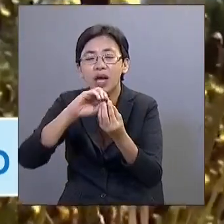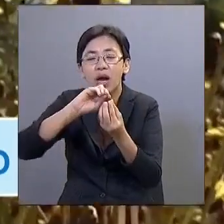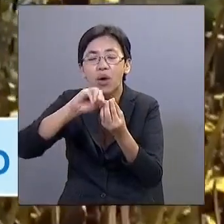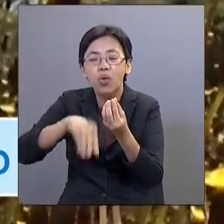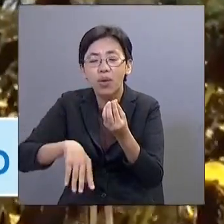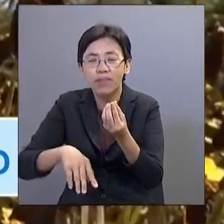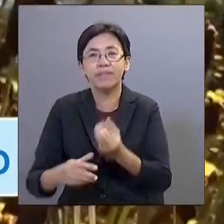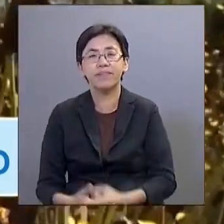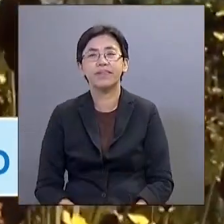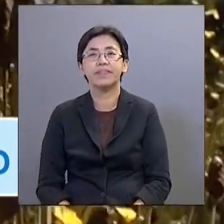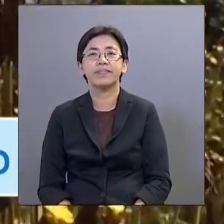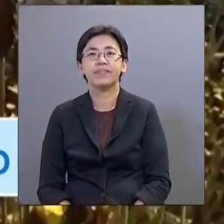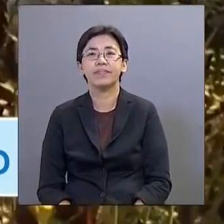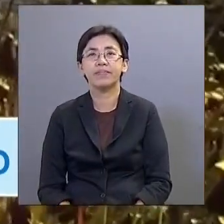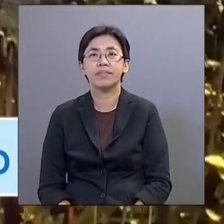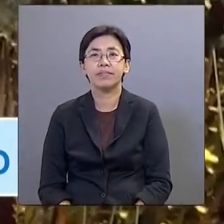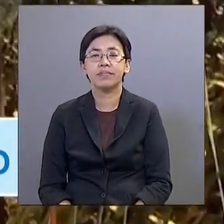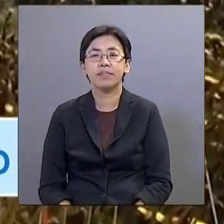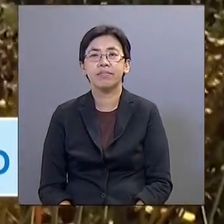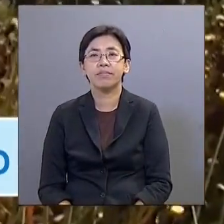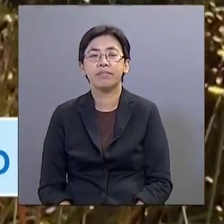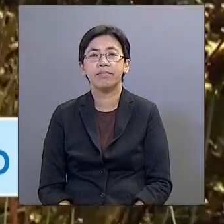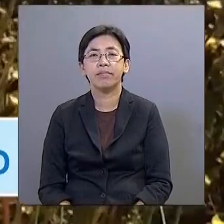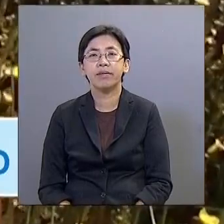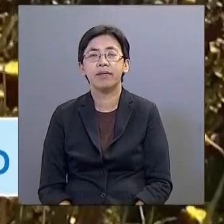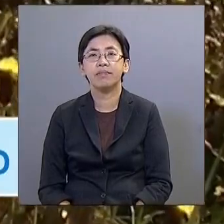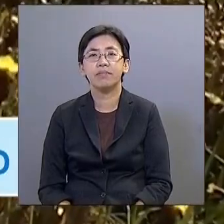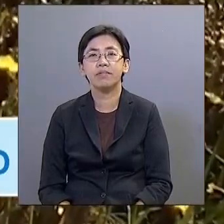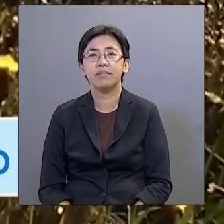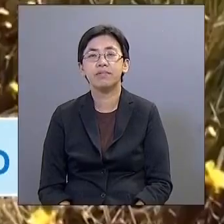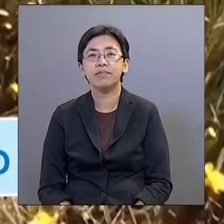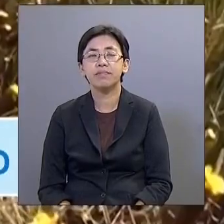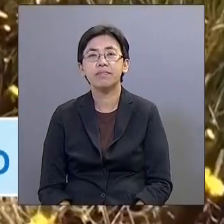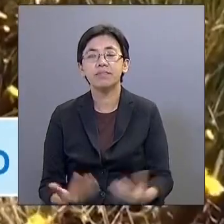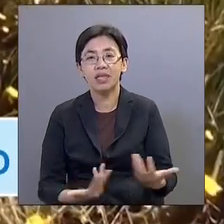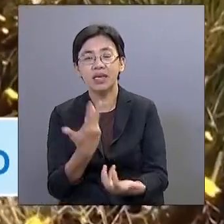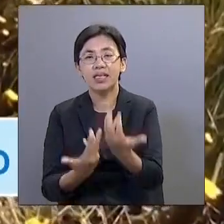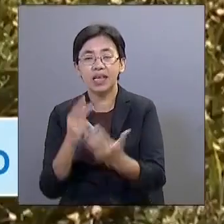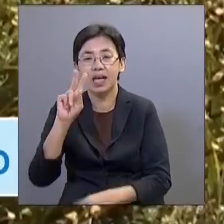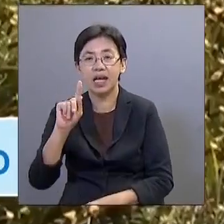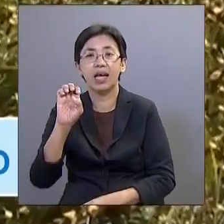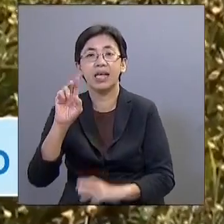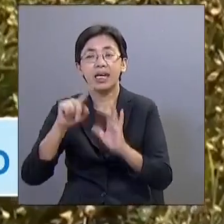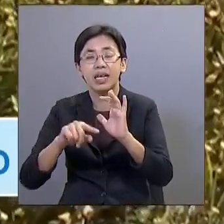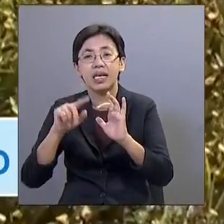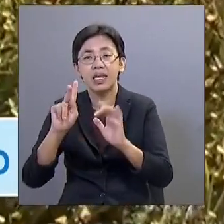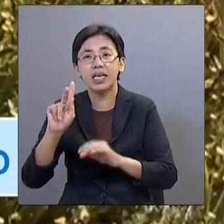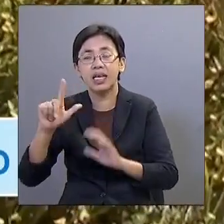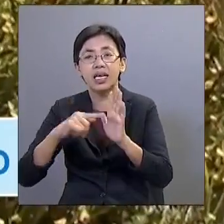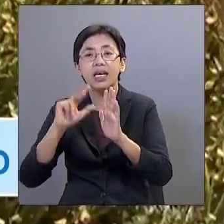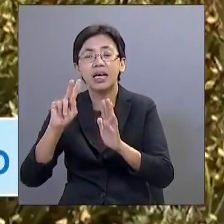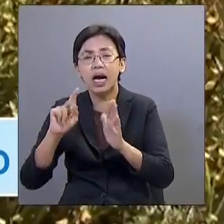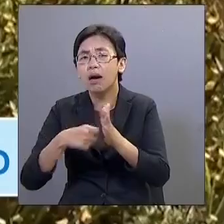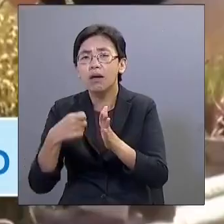งไปครับ นะคะซึ่งเหตุที่ชาวบ้านเนี่ยเขาเรียกว่าหญ้าขี้กลากเนี่ยคุณผู้ชมมันมีสาเหตุอยู่นะเพราะว่าถูกจัดว่